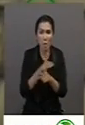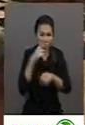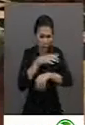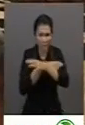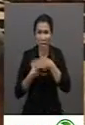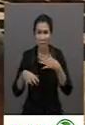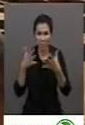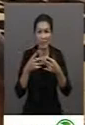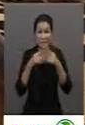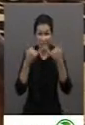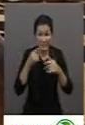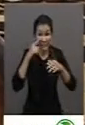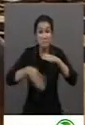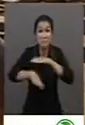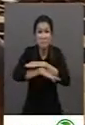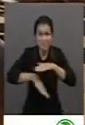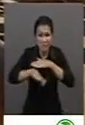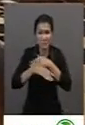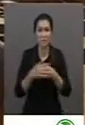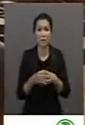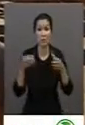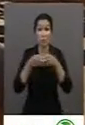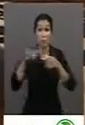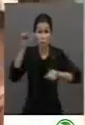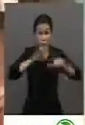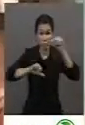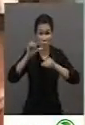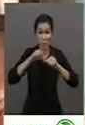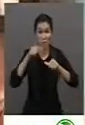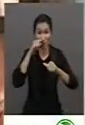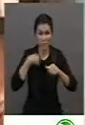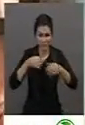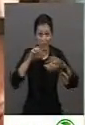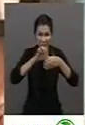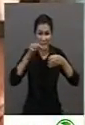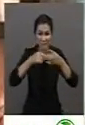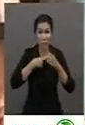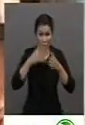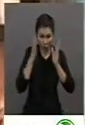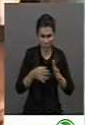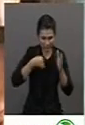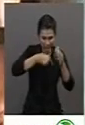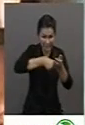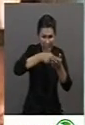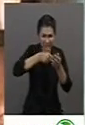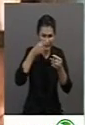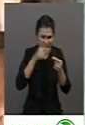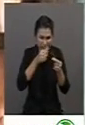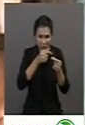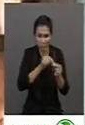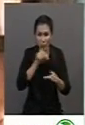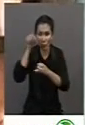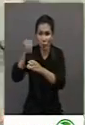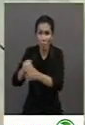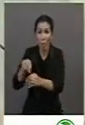นี้เป็นเพียงช่วงเริ่มต้นเท่านั้นคณะนักวิทยาศาสตร์ได้ใช้สเต็มเซลล์หรือเซลล์ต้นกำเนิดของมนุษย์ที่โตเต็มวัยไปฝังในตัว